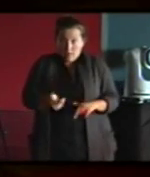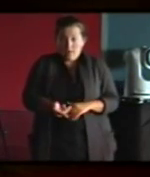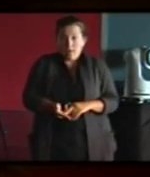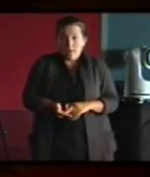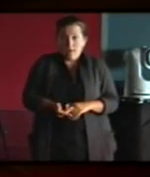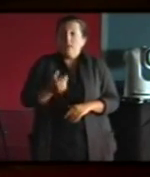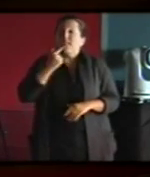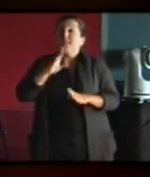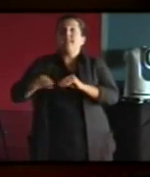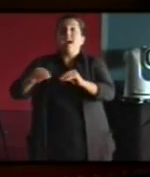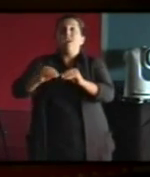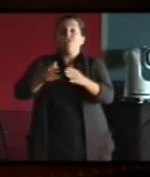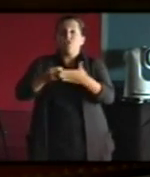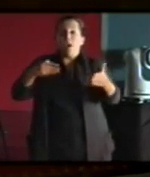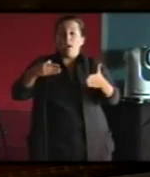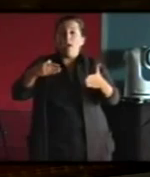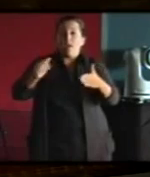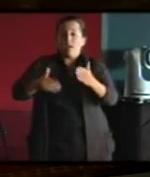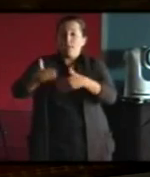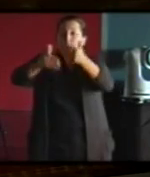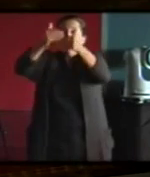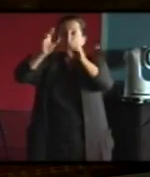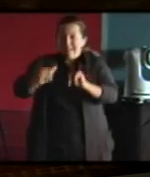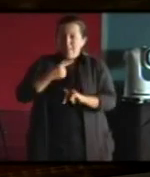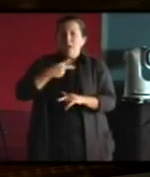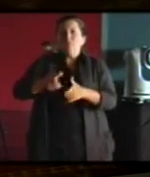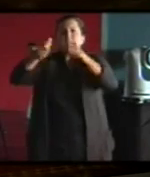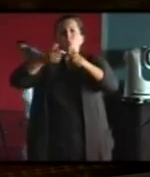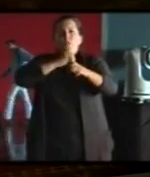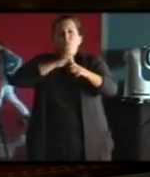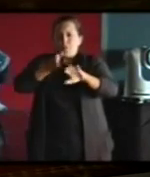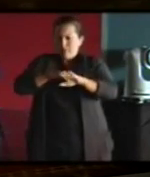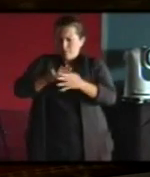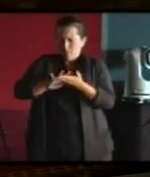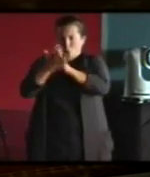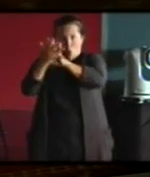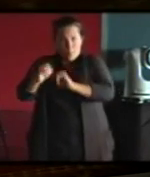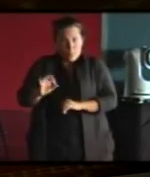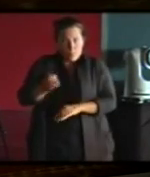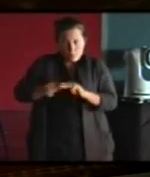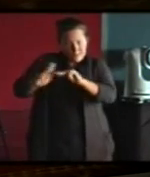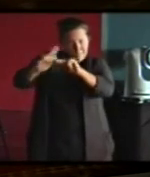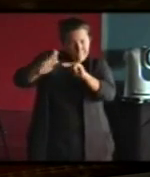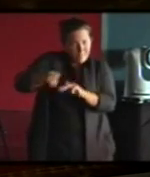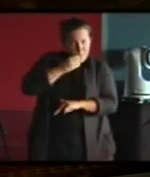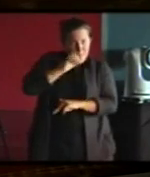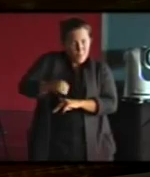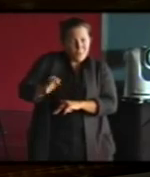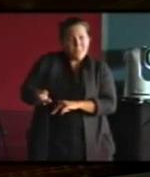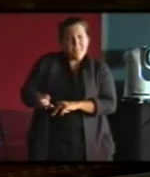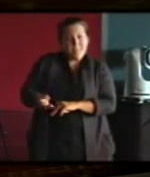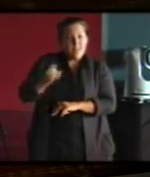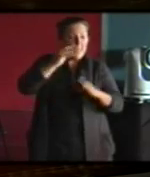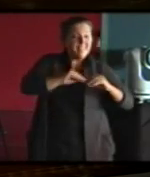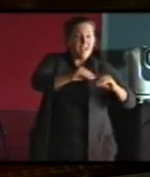endroits où le terrain est cher, c'est assez facile de trouver une équation économique pour le rénover. Partout où le